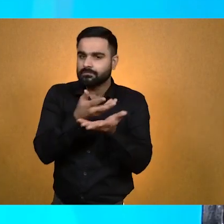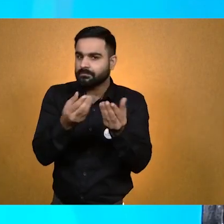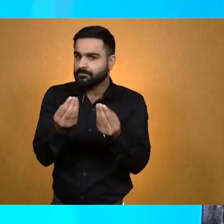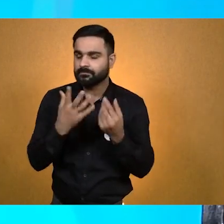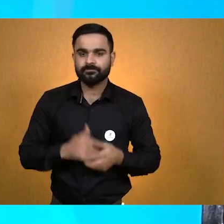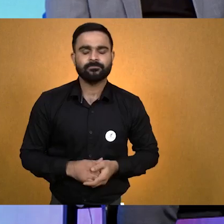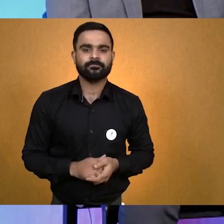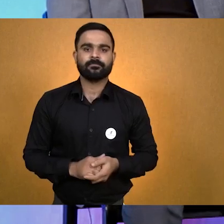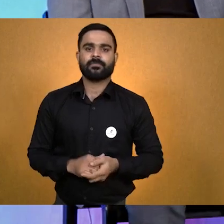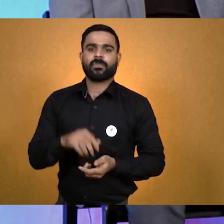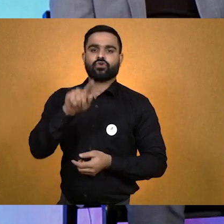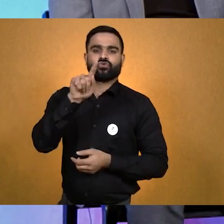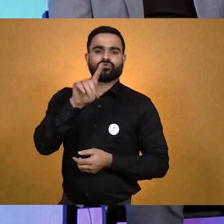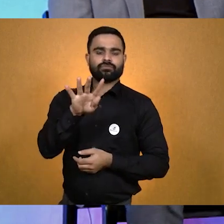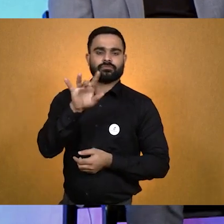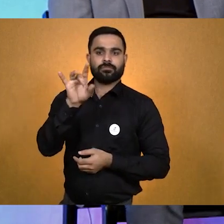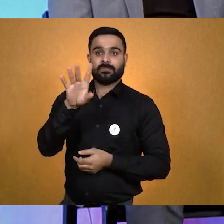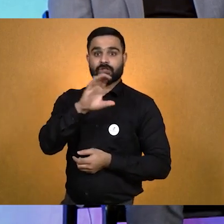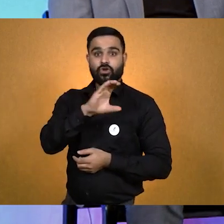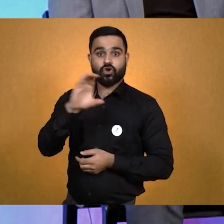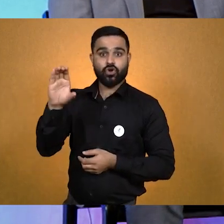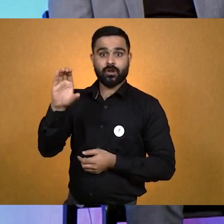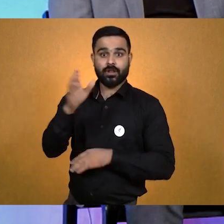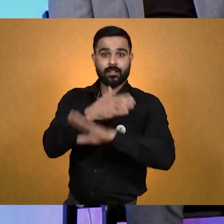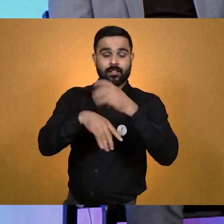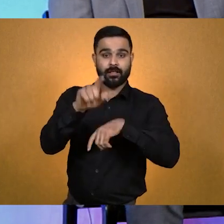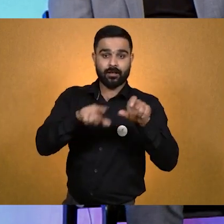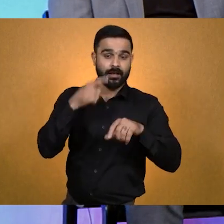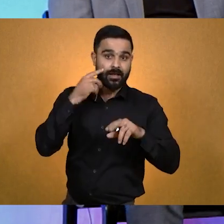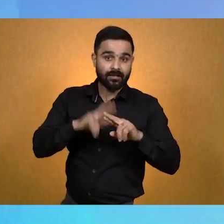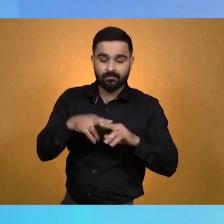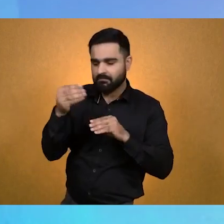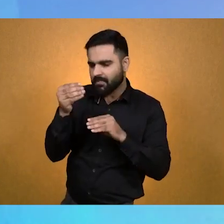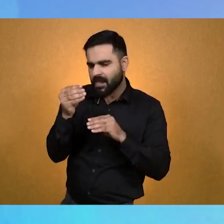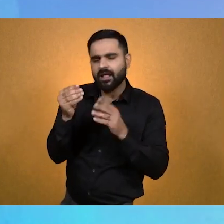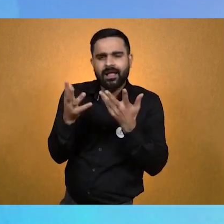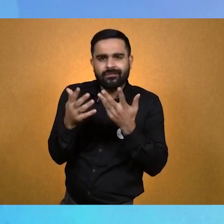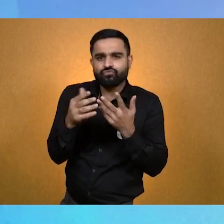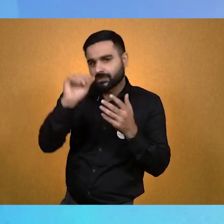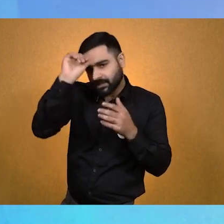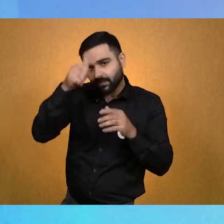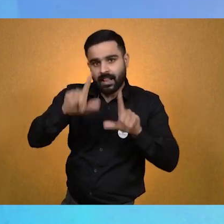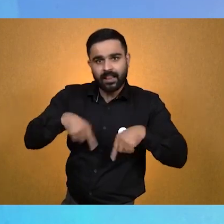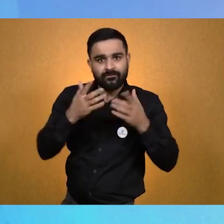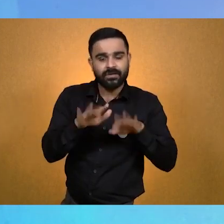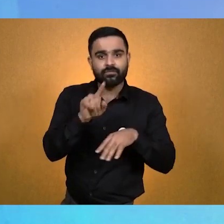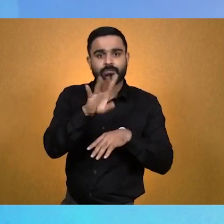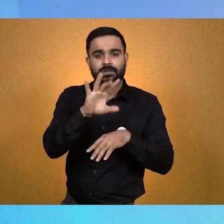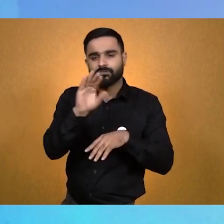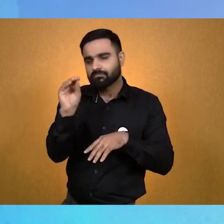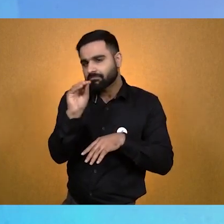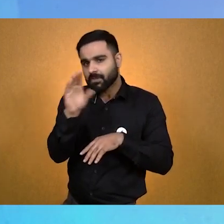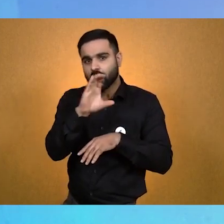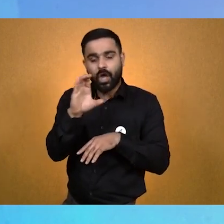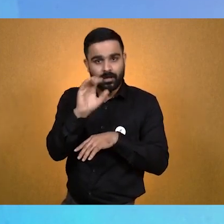सकते हैं? देखिए, 14 से 15 करोड़ से भी ज़्यादा दिव्यांग अगर हम लोग रफ नंबर्स लें तो इस देश में हैं, और